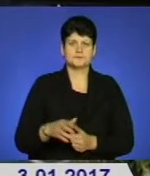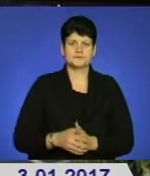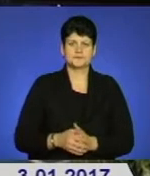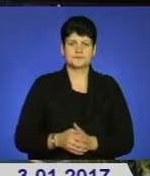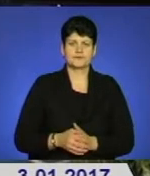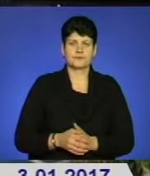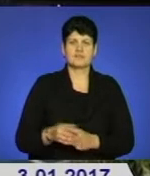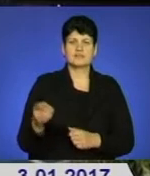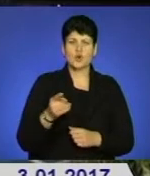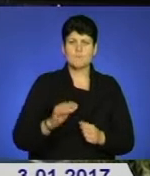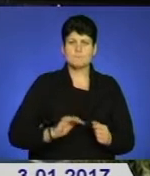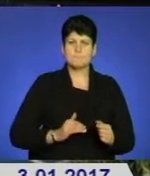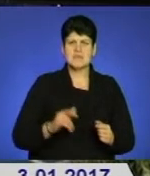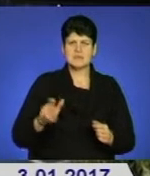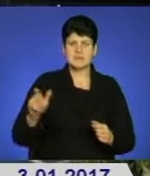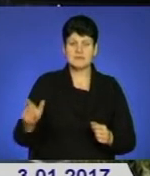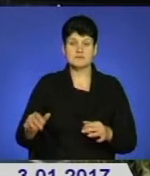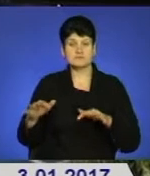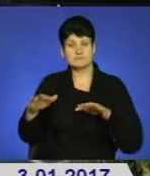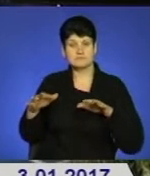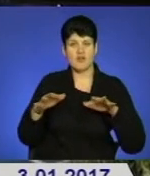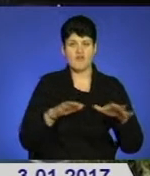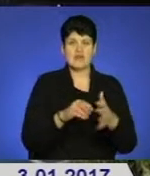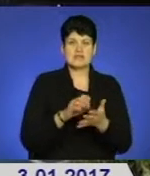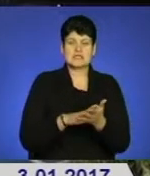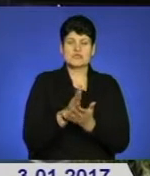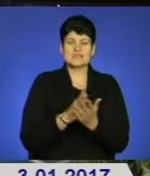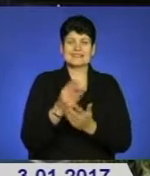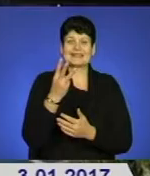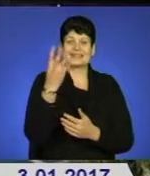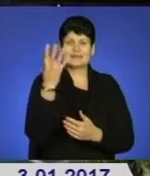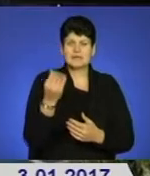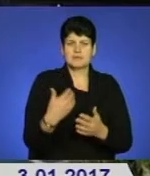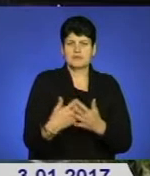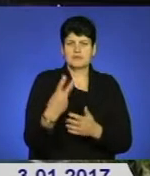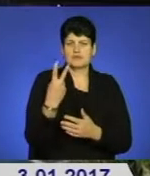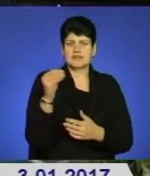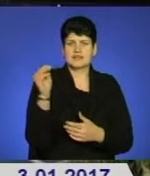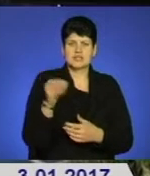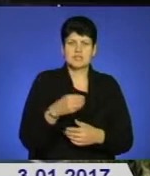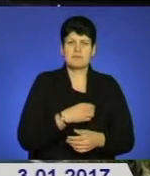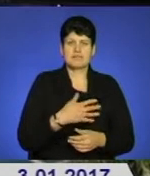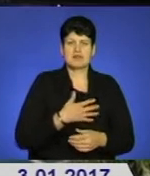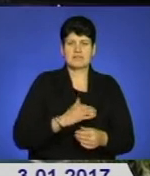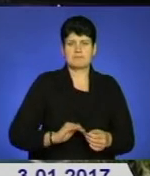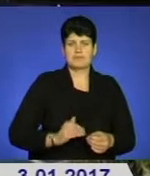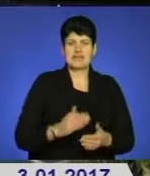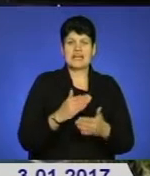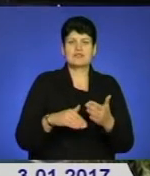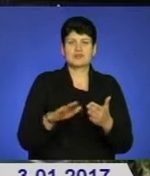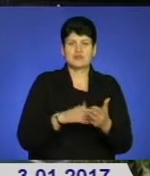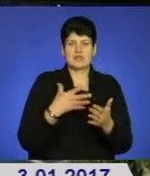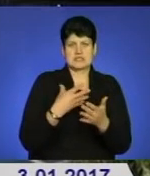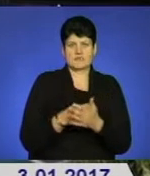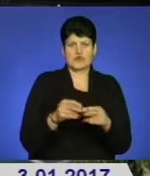У Тернополі підприємці штурмують реєстраційні служби. Лише за 3 дні близько 2000 приватних підприємців ліквідували